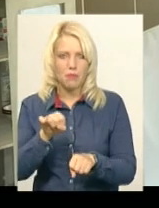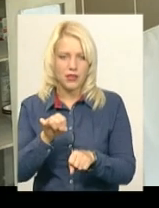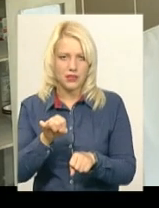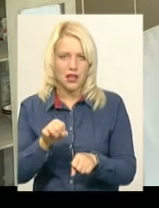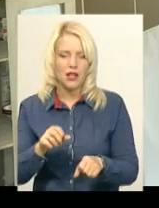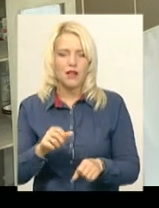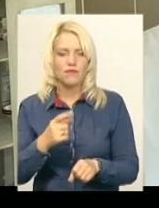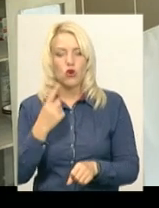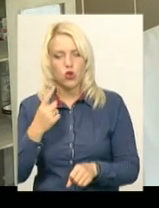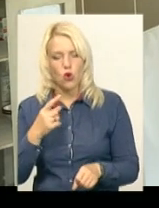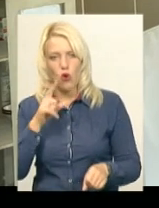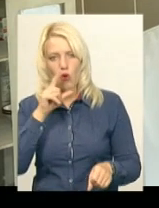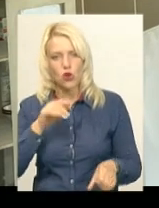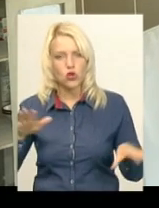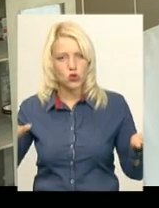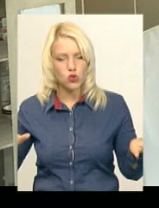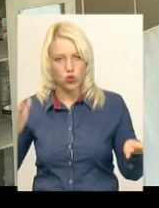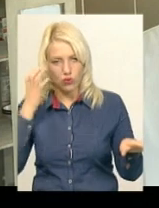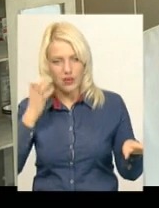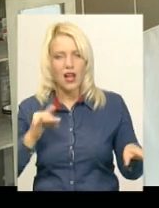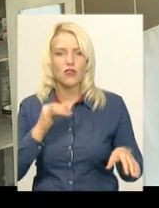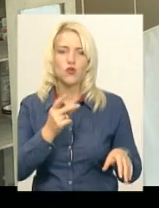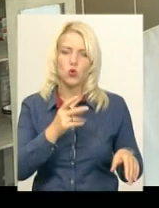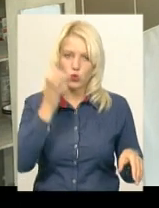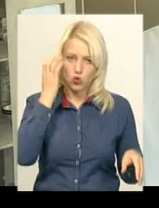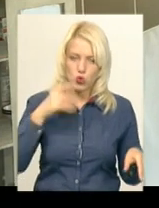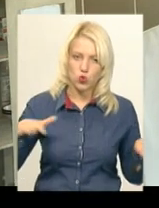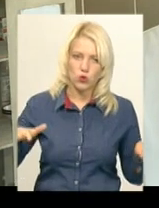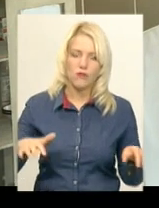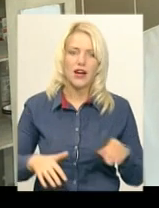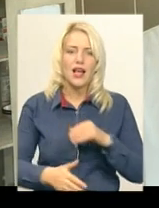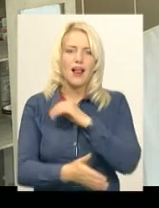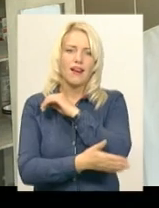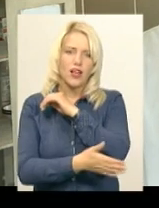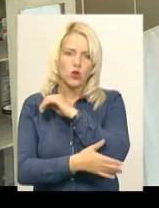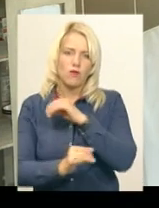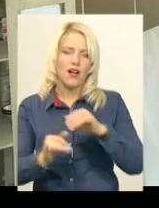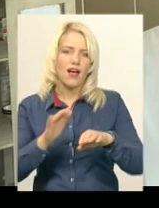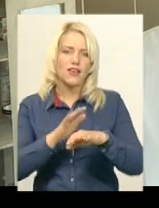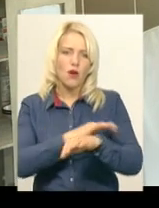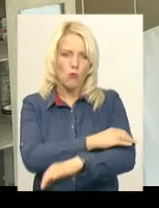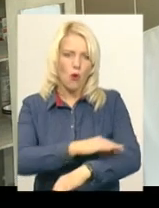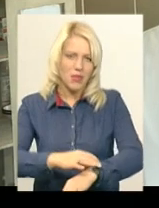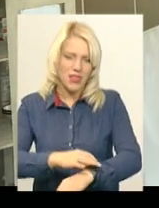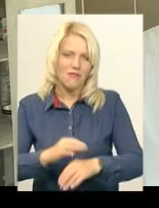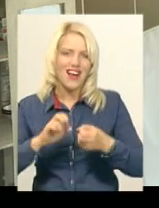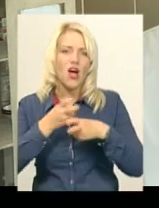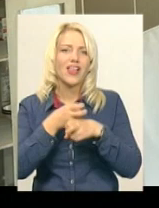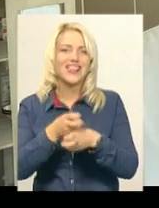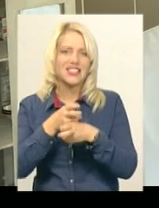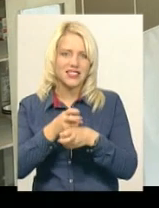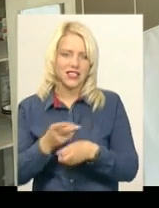в одного чорного журавля, так і в другого чорного журавля ліктіва і променева кістка. Були